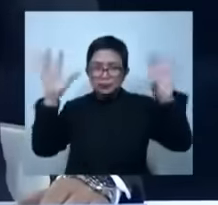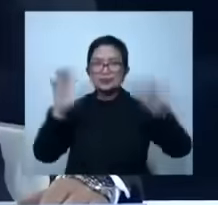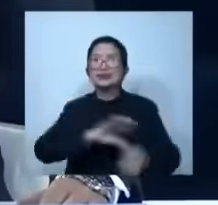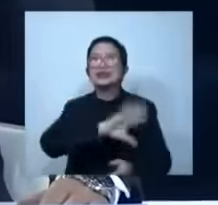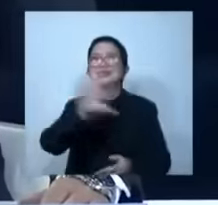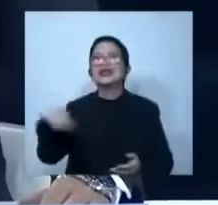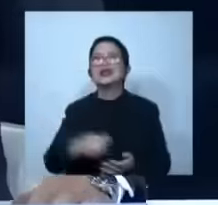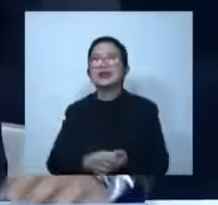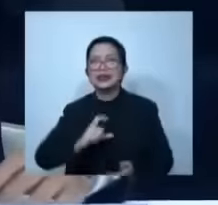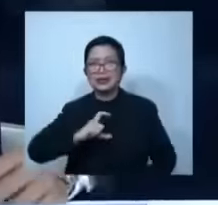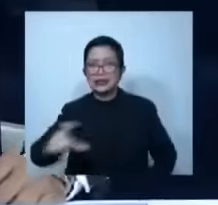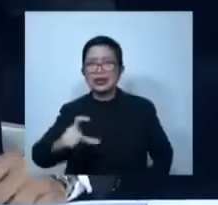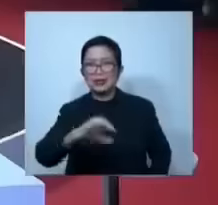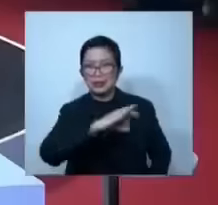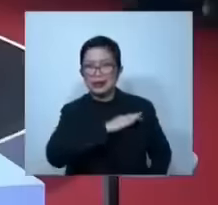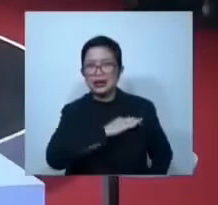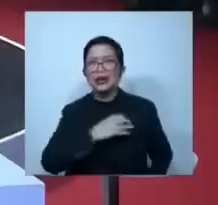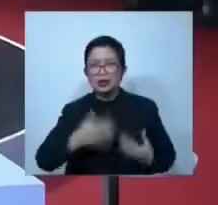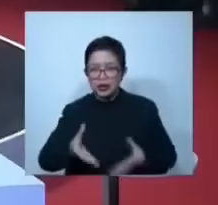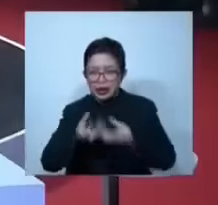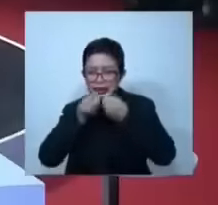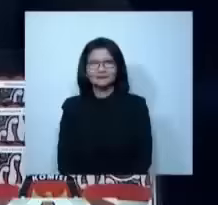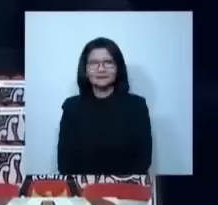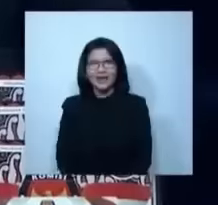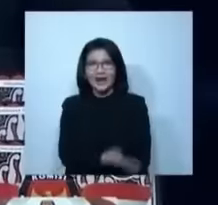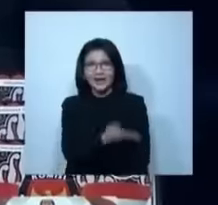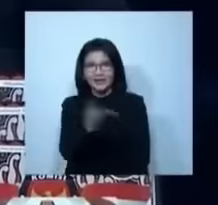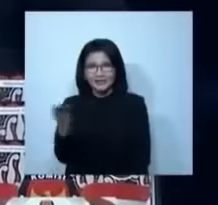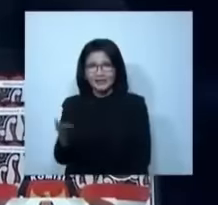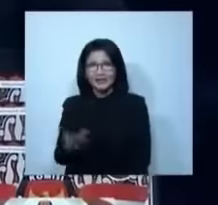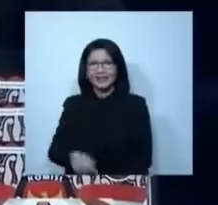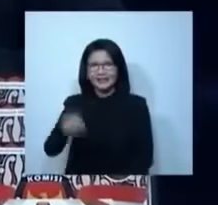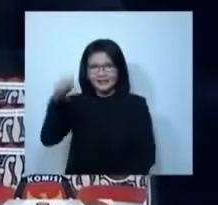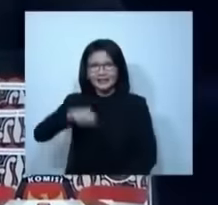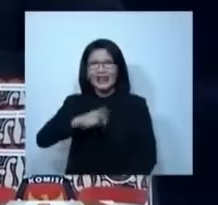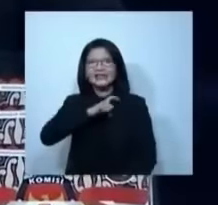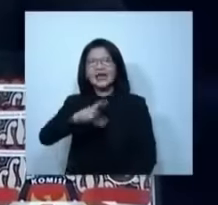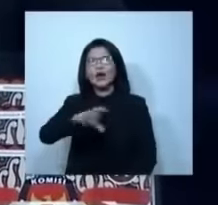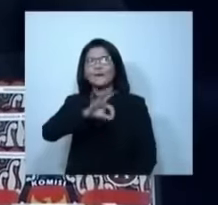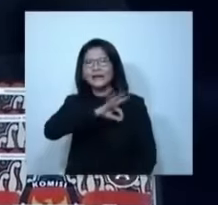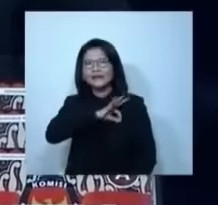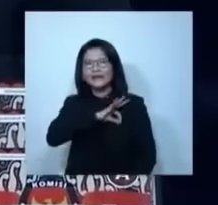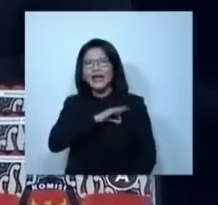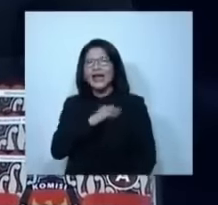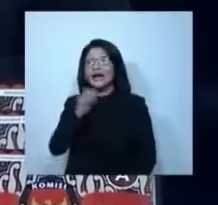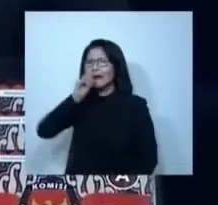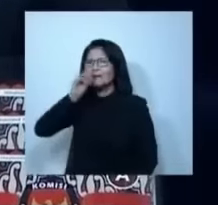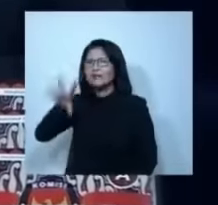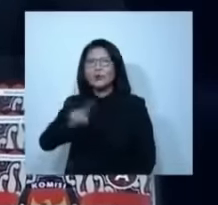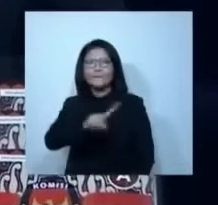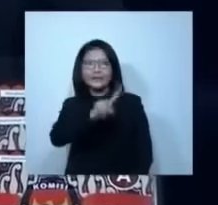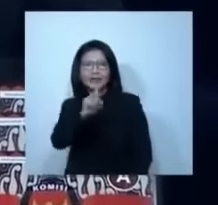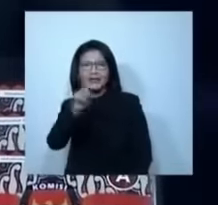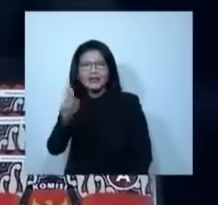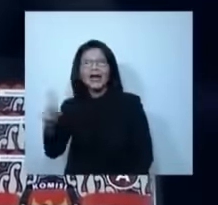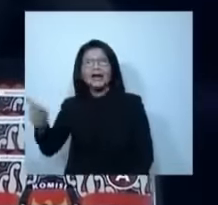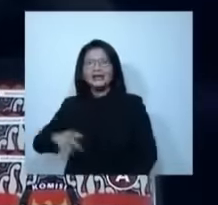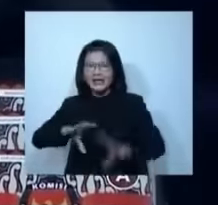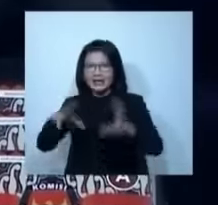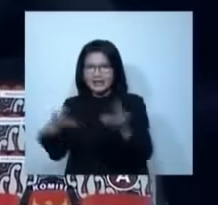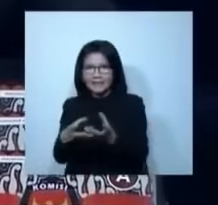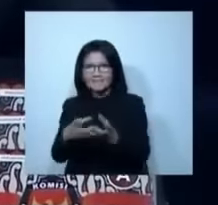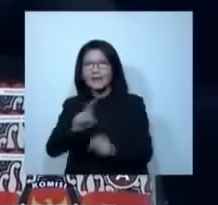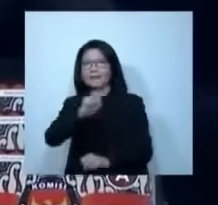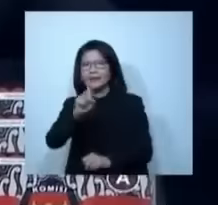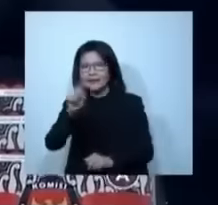calon presiden yang sudah menyampaikan visi-misinya. Hadirin, di segmen ini calon presiden akan menjawab pertanyaan dari tim